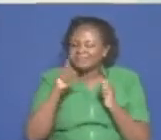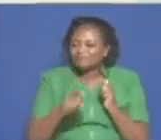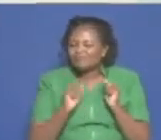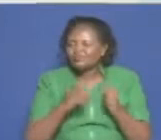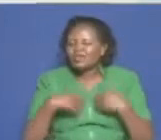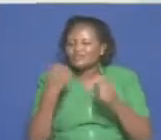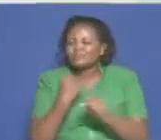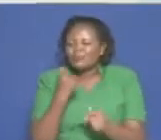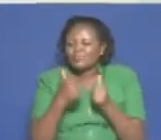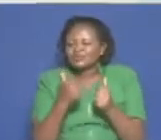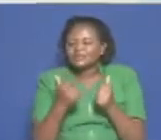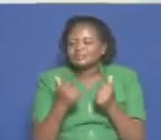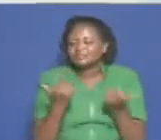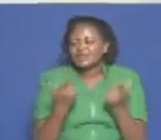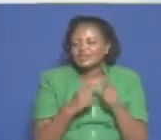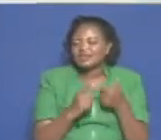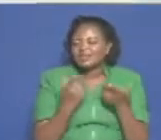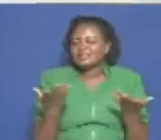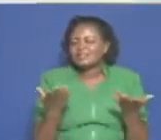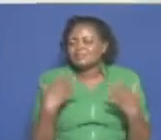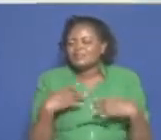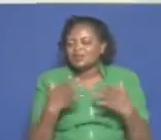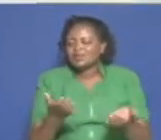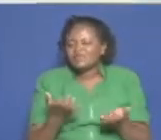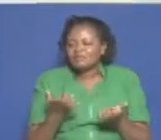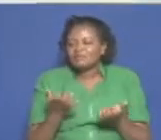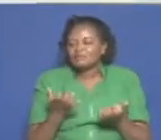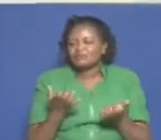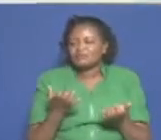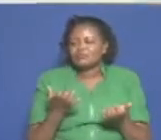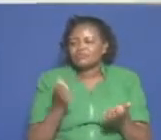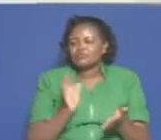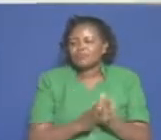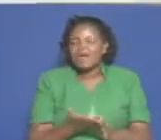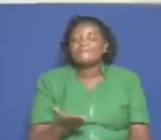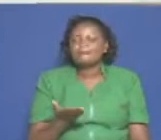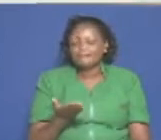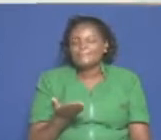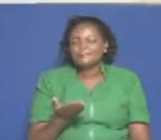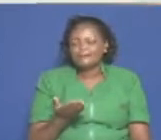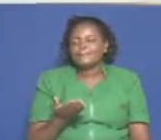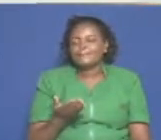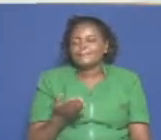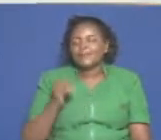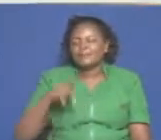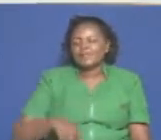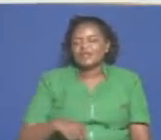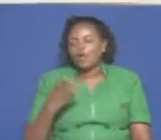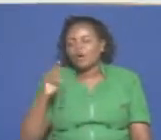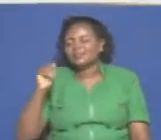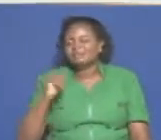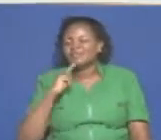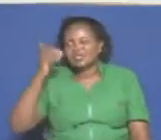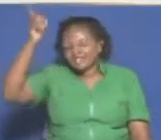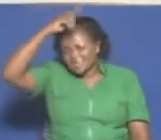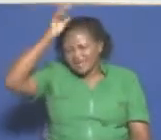utampeleka wapi? Ili hali pengine watu wanataka afanye nini, asimame hiyo kura. So kwangu nitashikilia msimamo kwamba sisemi kuwa degree ni mbaya,